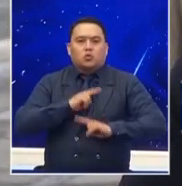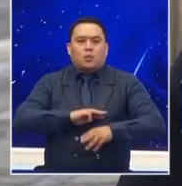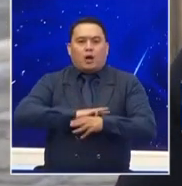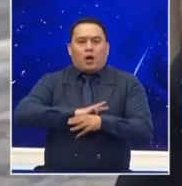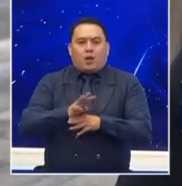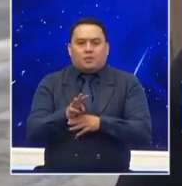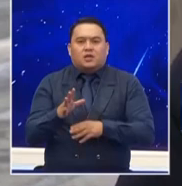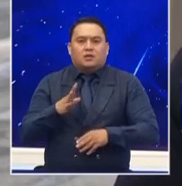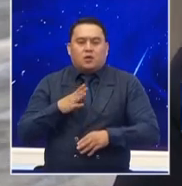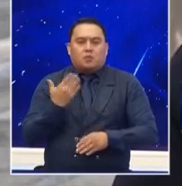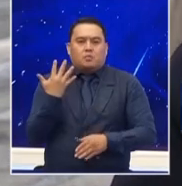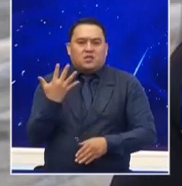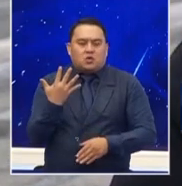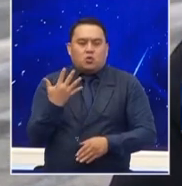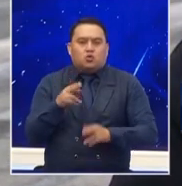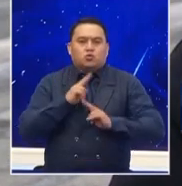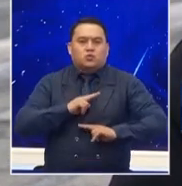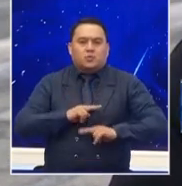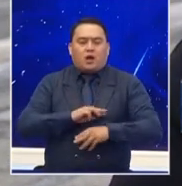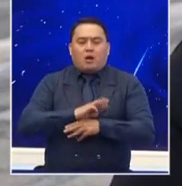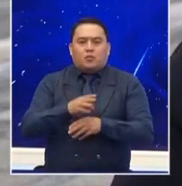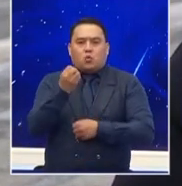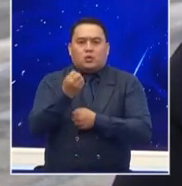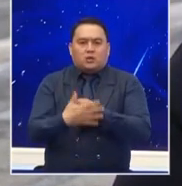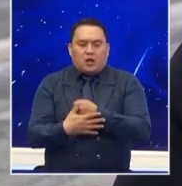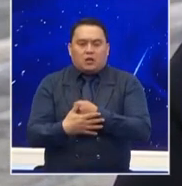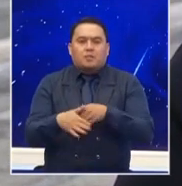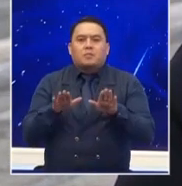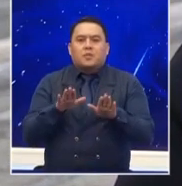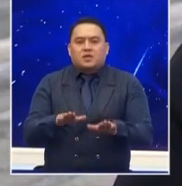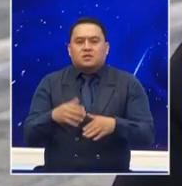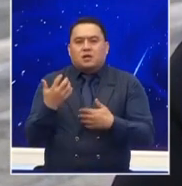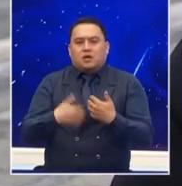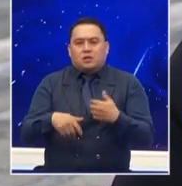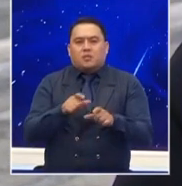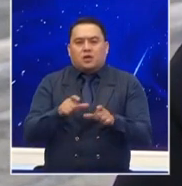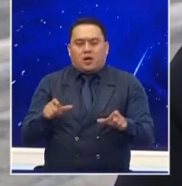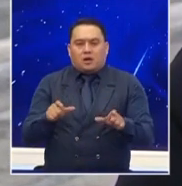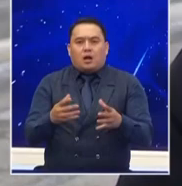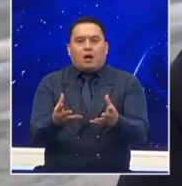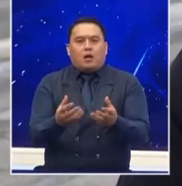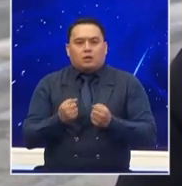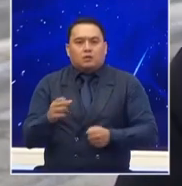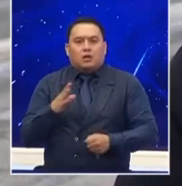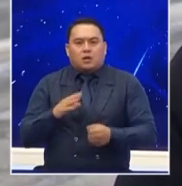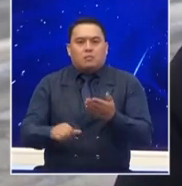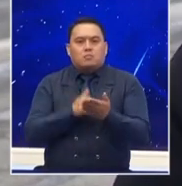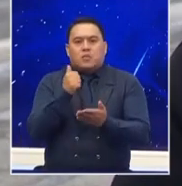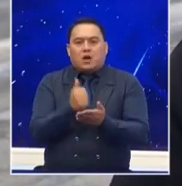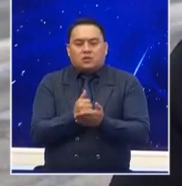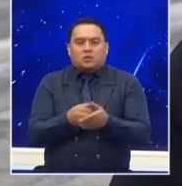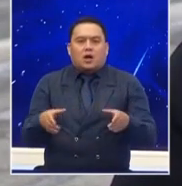адам қамтылды. Оның 5-і жұмыспен қамту орталығы арқылы жергілікті тұрғындардың арасынан алынған болатын. Бұның басты